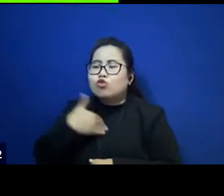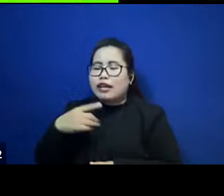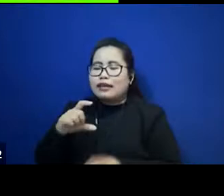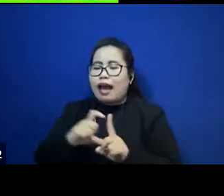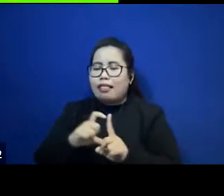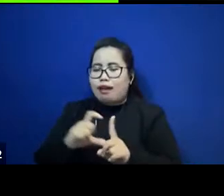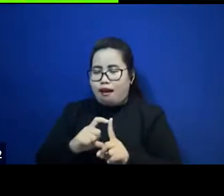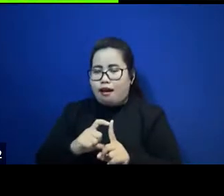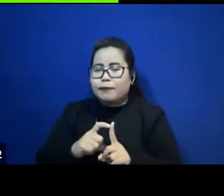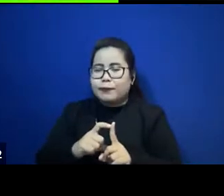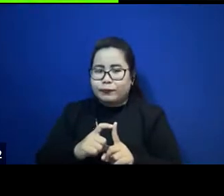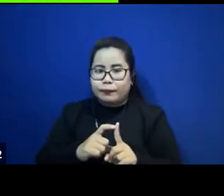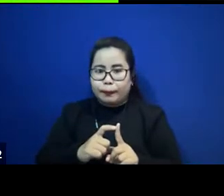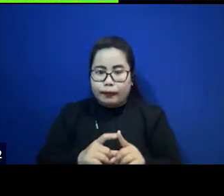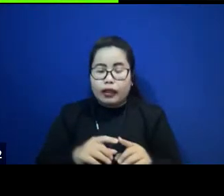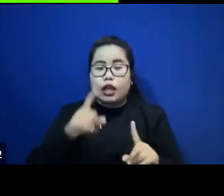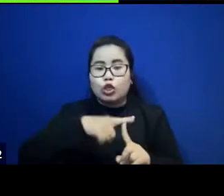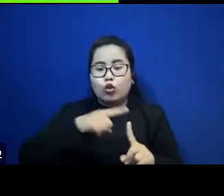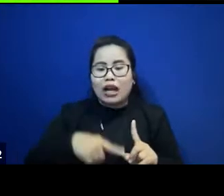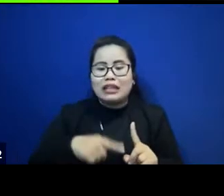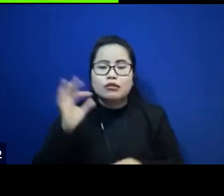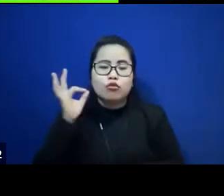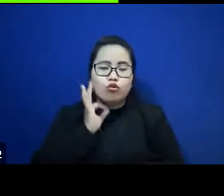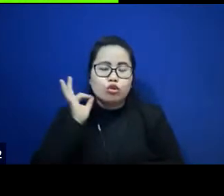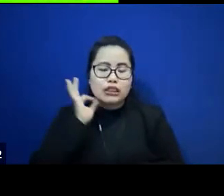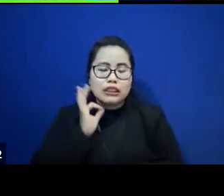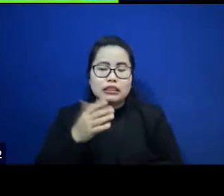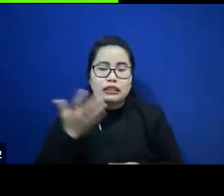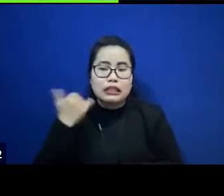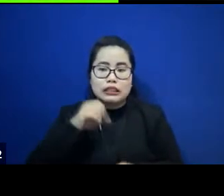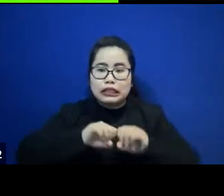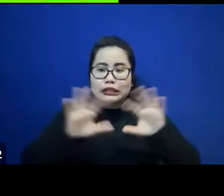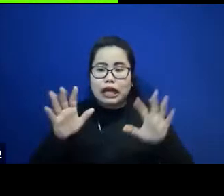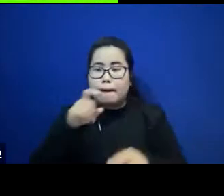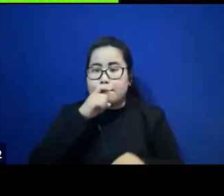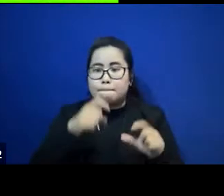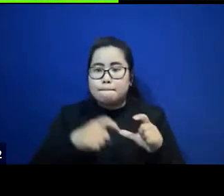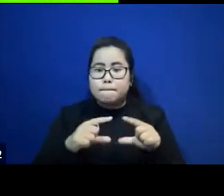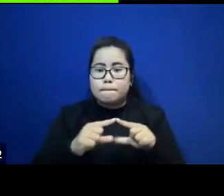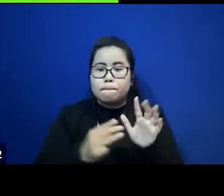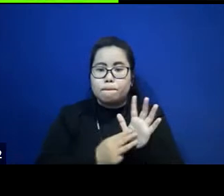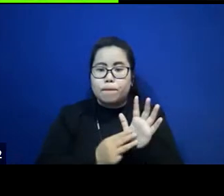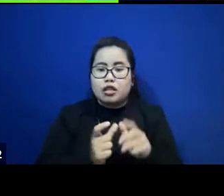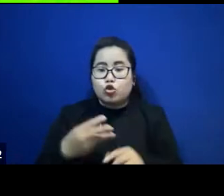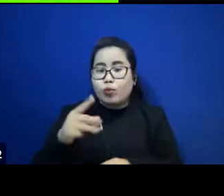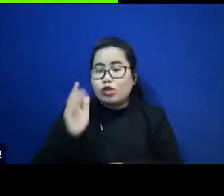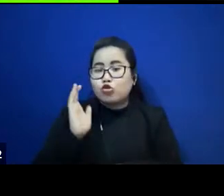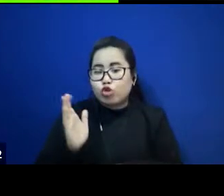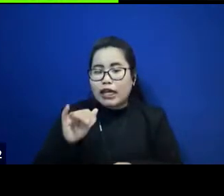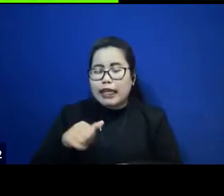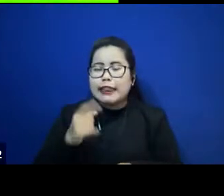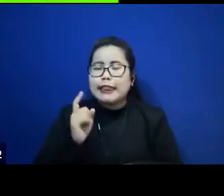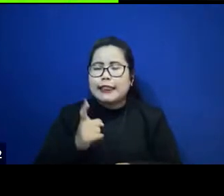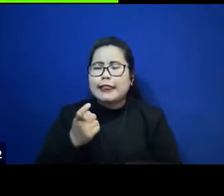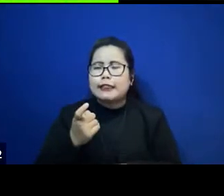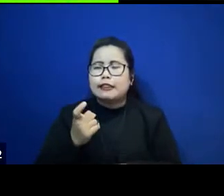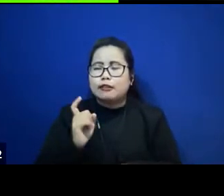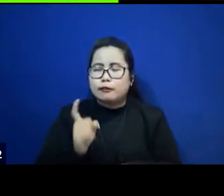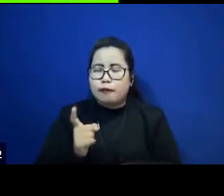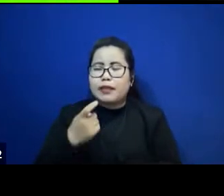Oke dan atau tugas dan fungsi itu tadi sudah dijelaskan oleh Pak Samuel ya itu terkait dengan otoritas yang